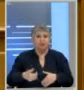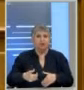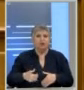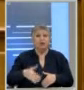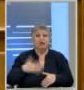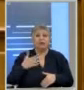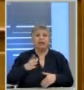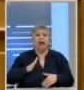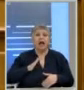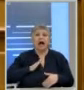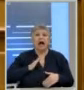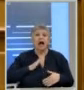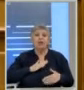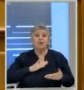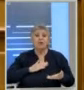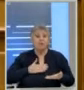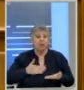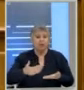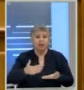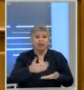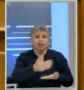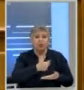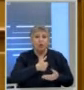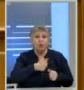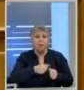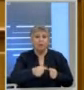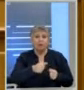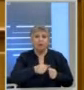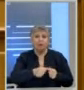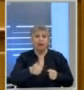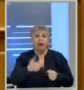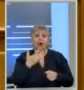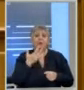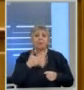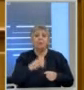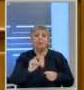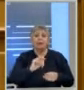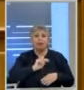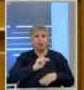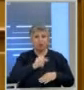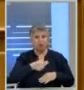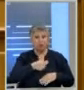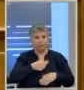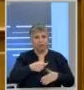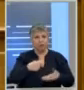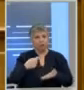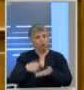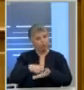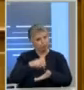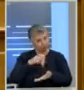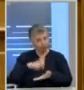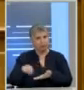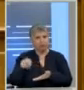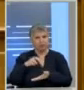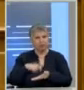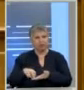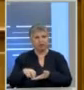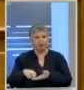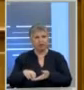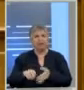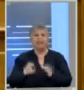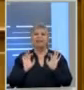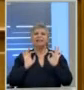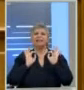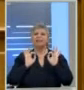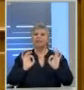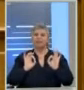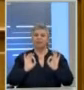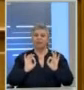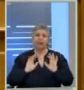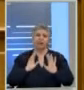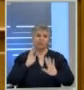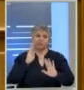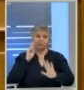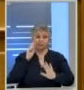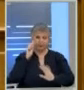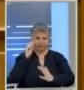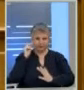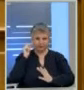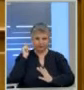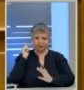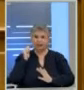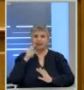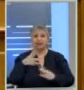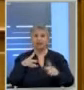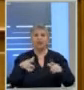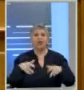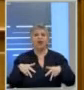500 ευρώ το μήνα. Α, και για να μην ξεχάσω και τον Υπουργό Εθνικής Άμυνας. Δεν τον βλέπω